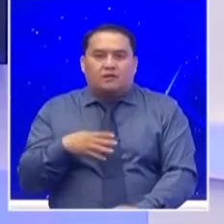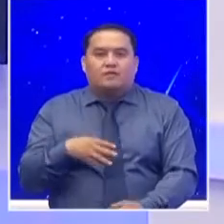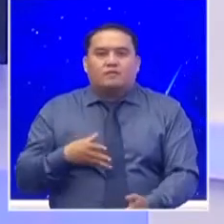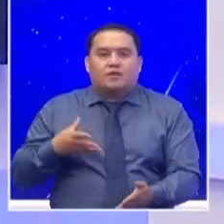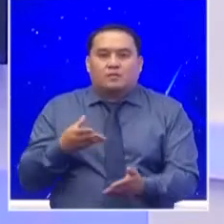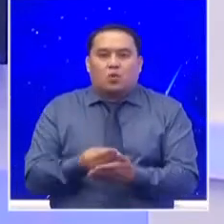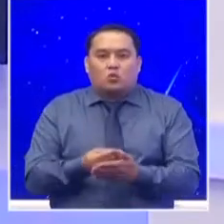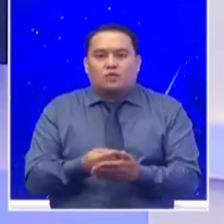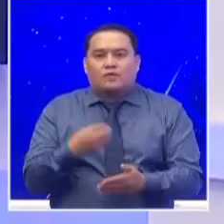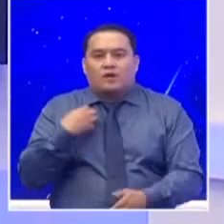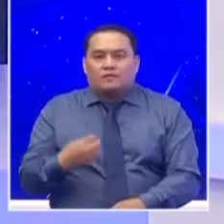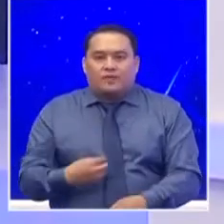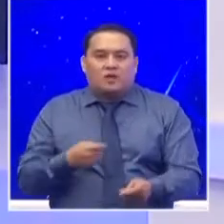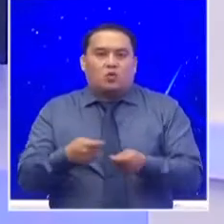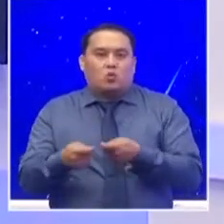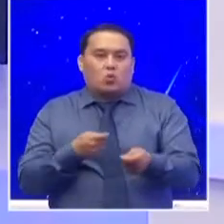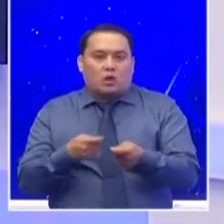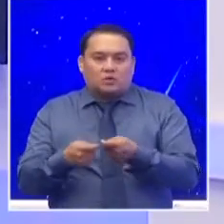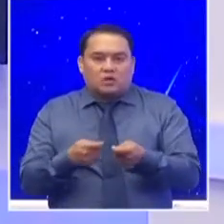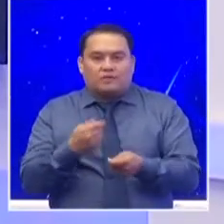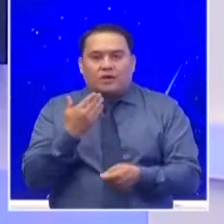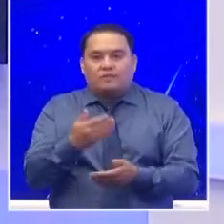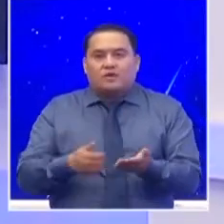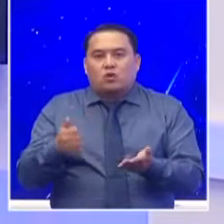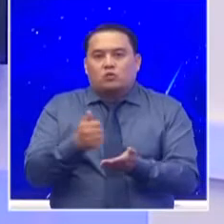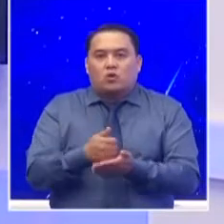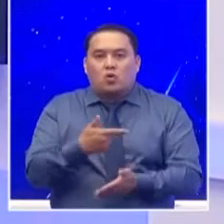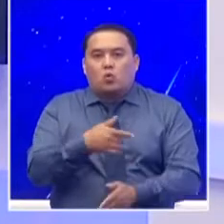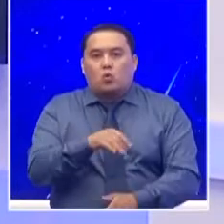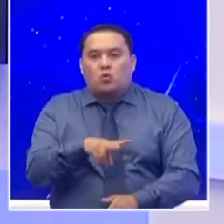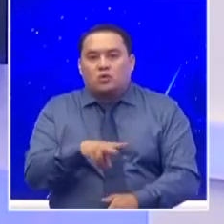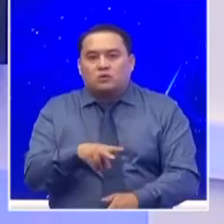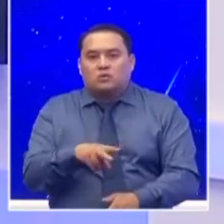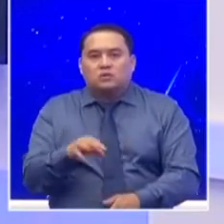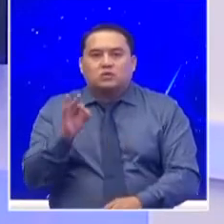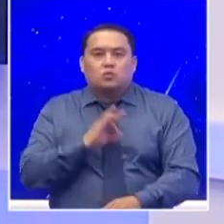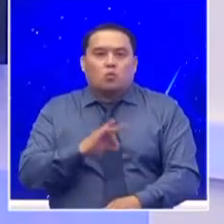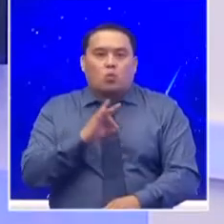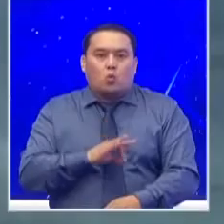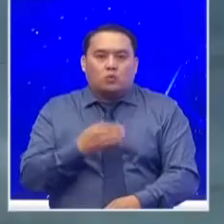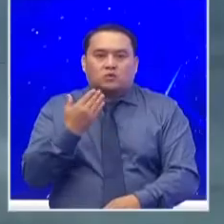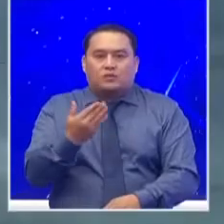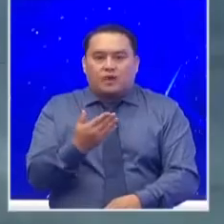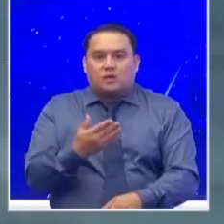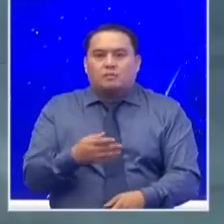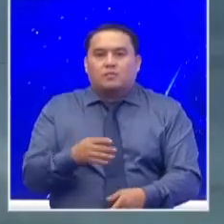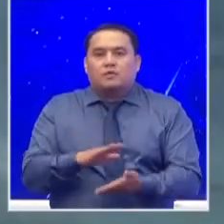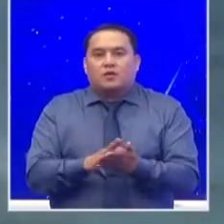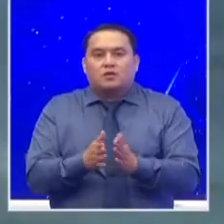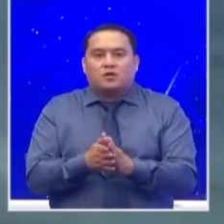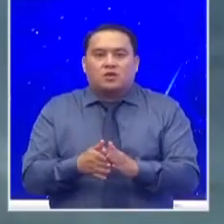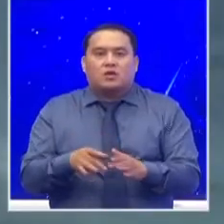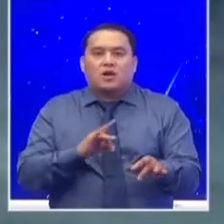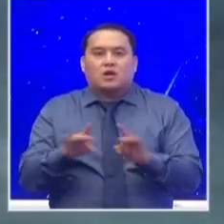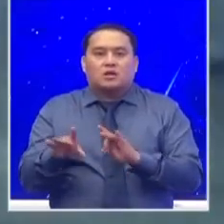выписан антимонопольным регулятором Франции. Ведомство пришло к выводу, что Google злоупотреблял своим доминирующим положением на